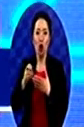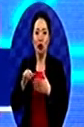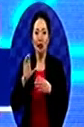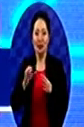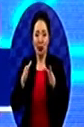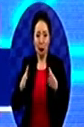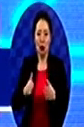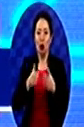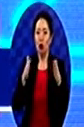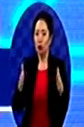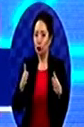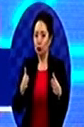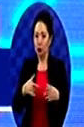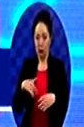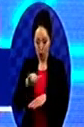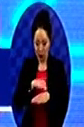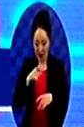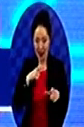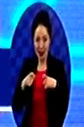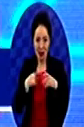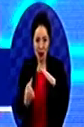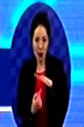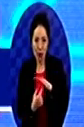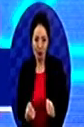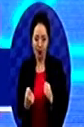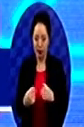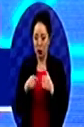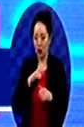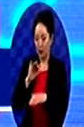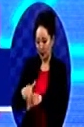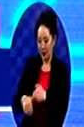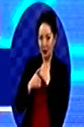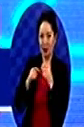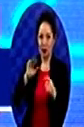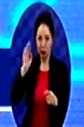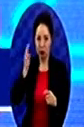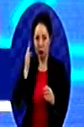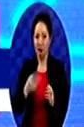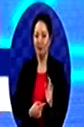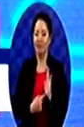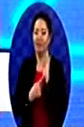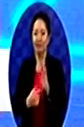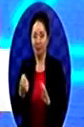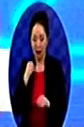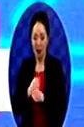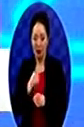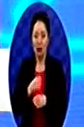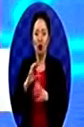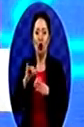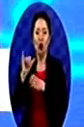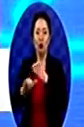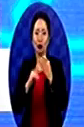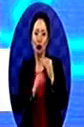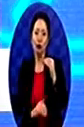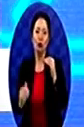их орныхоо эдийн засгийн суурийг өөрсдийн бие даасан эдийн засгаар тод харуулах ийм одоо ажлуудыг бид нар олон улсын түвшинд